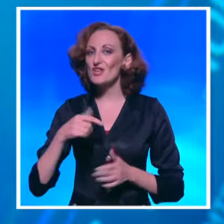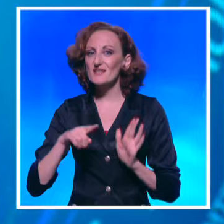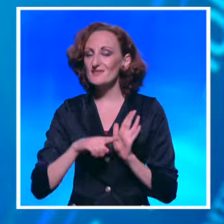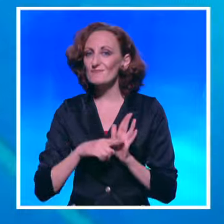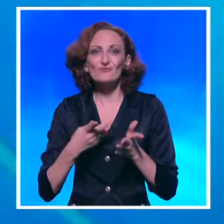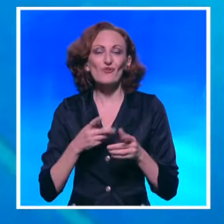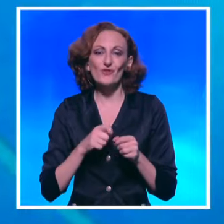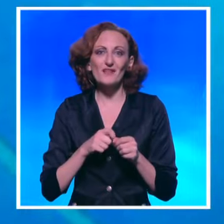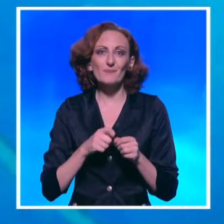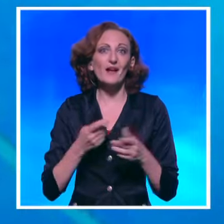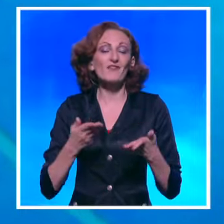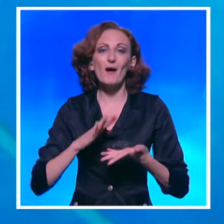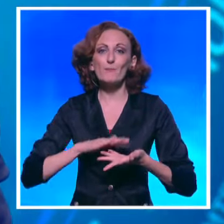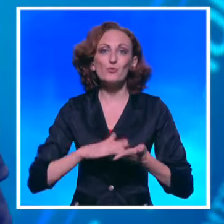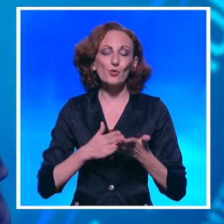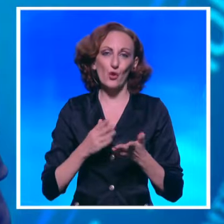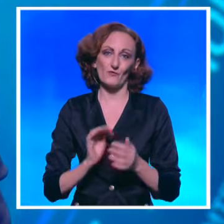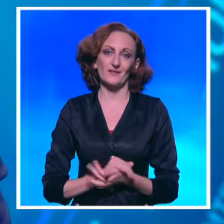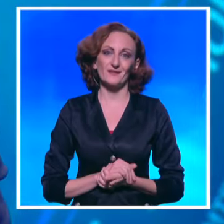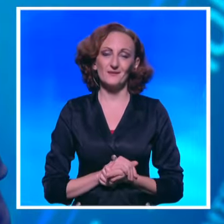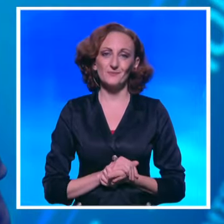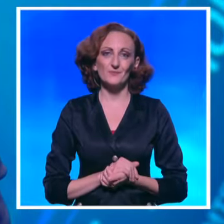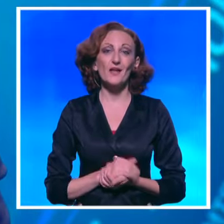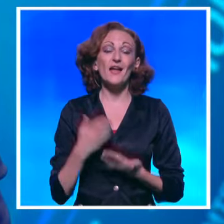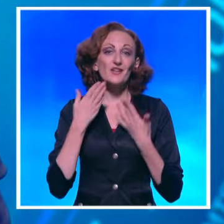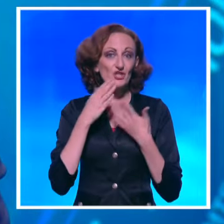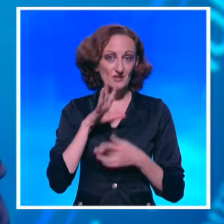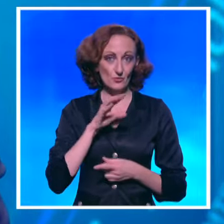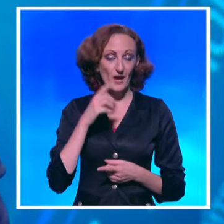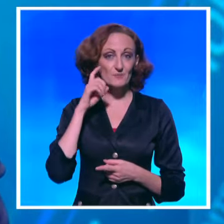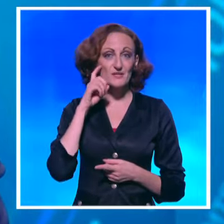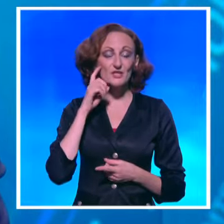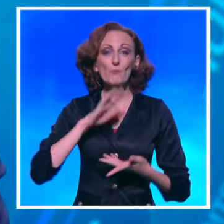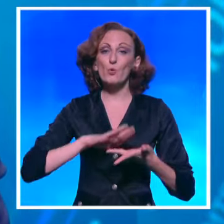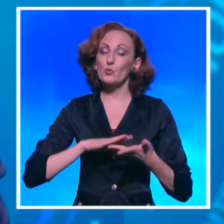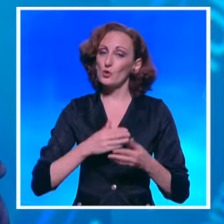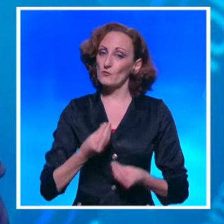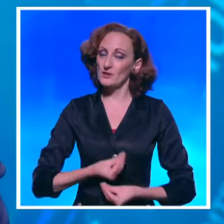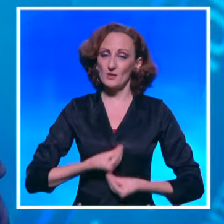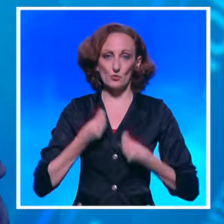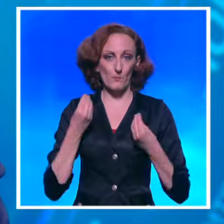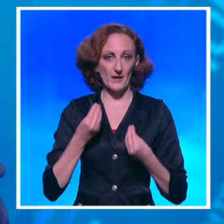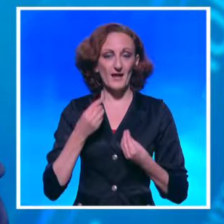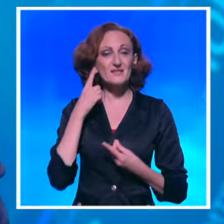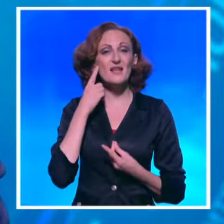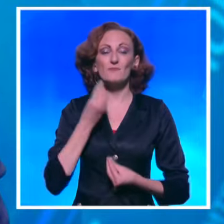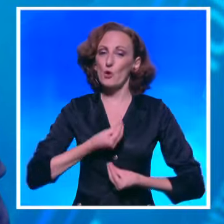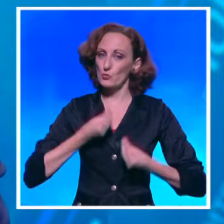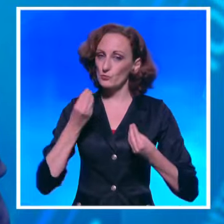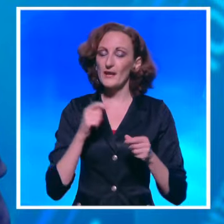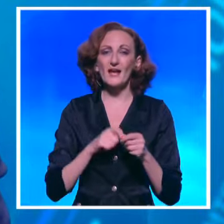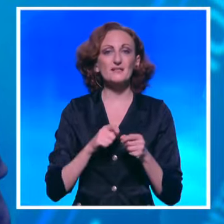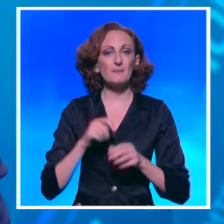ни е подготовката, наистина? Честно казано, мисля, че ни е добра. Знаем много добре как се правят